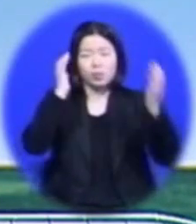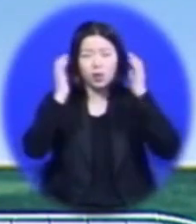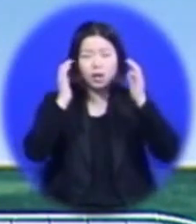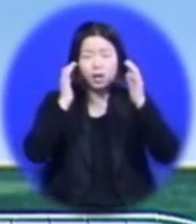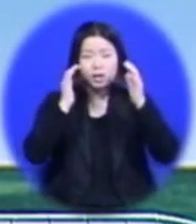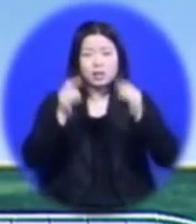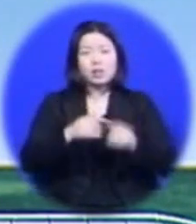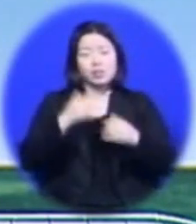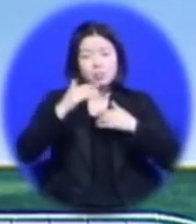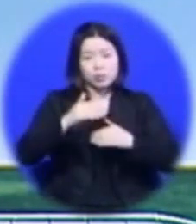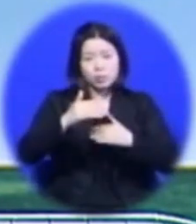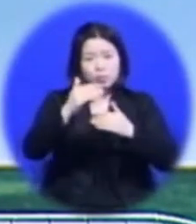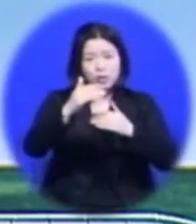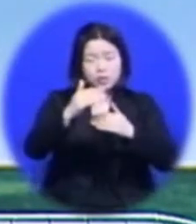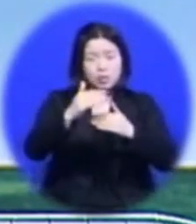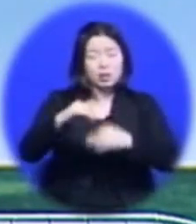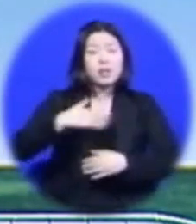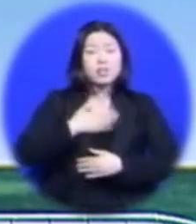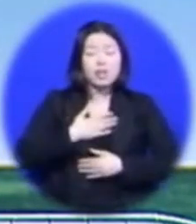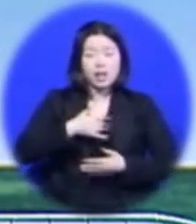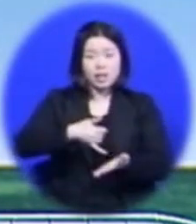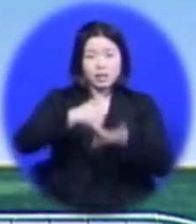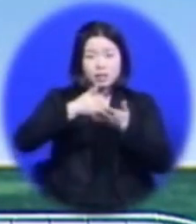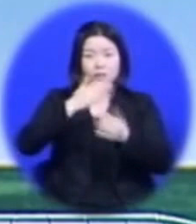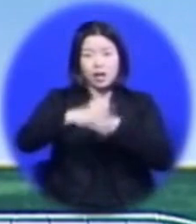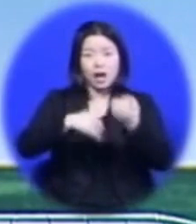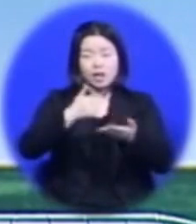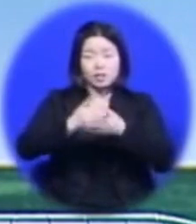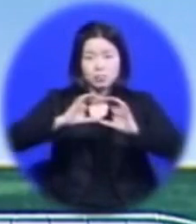인격이 하나님 백성답게 세워집니다.